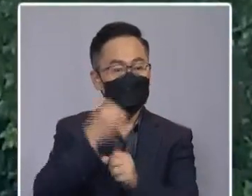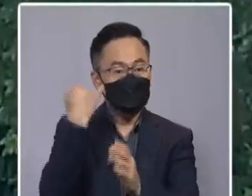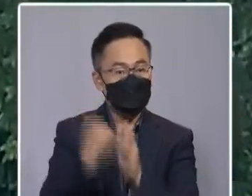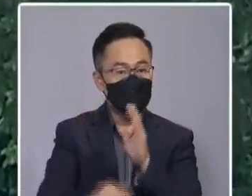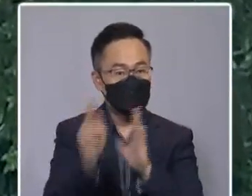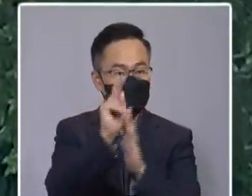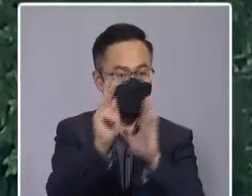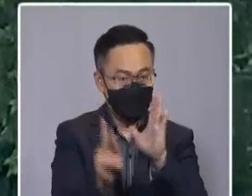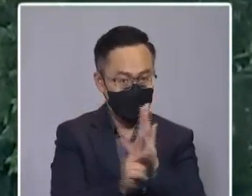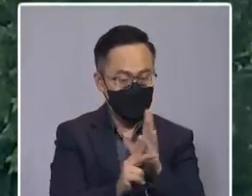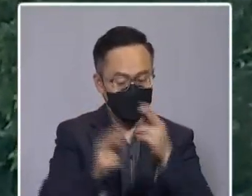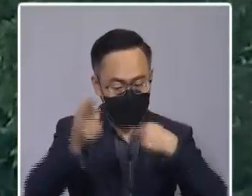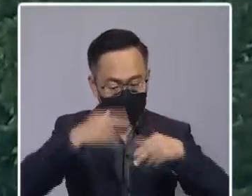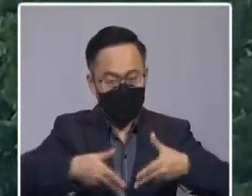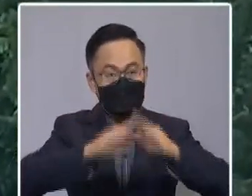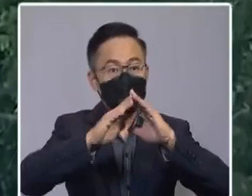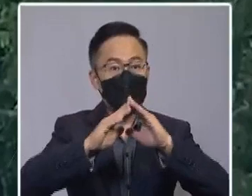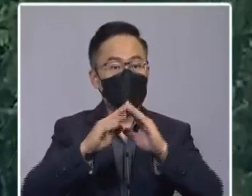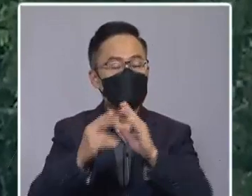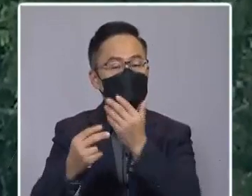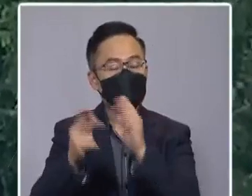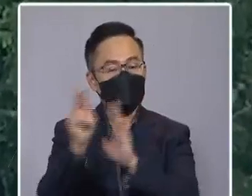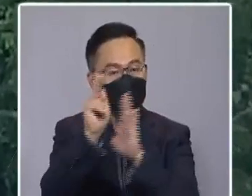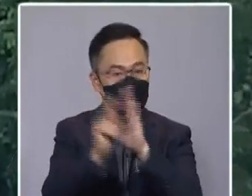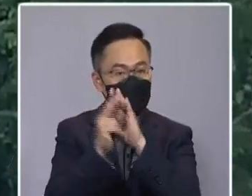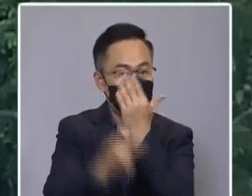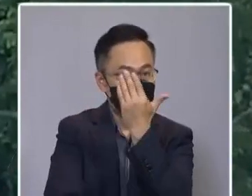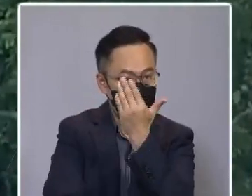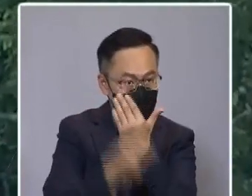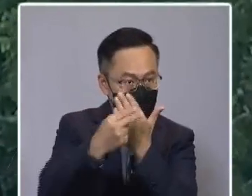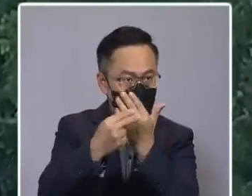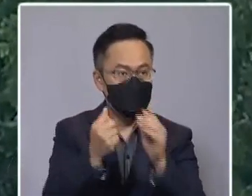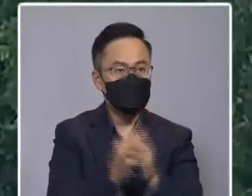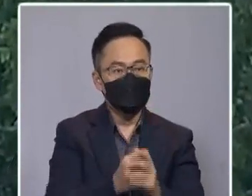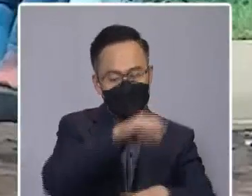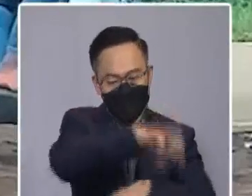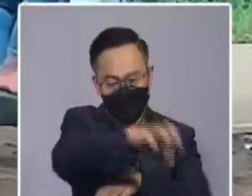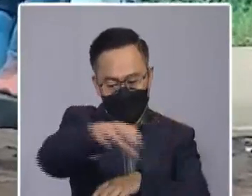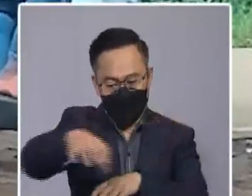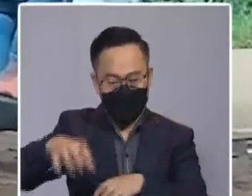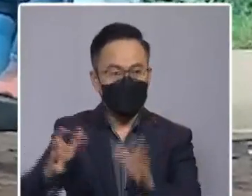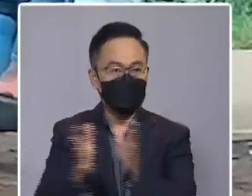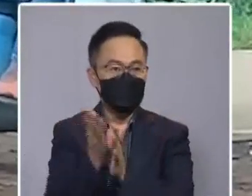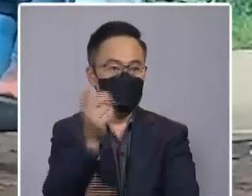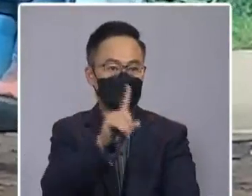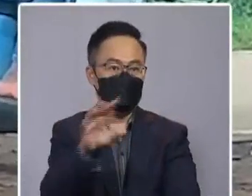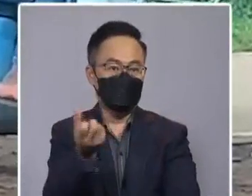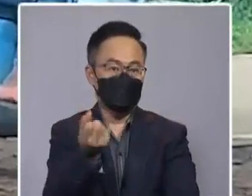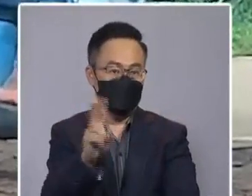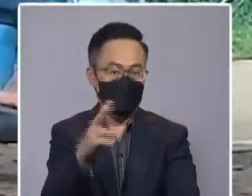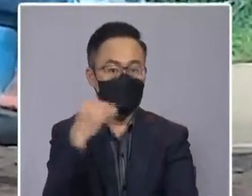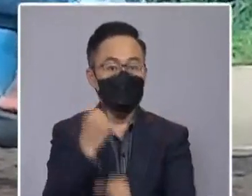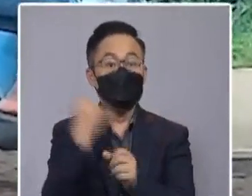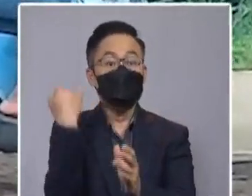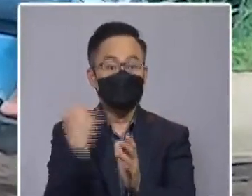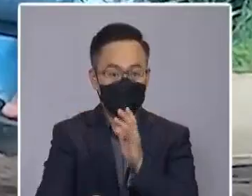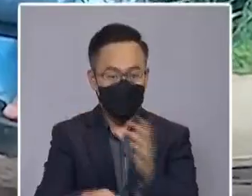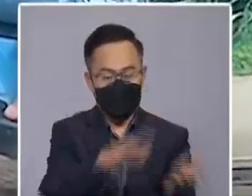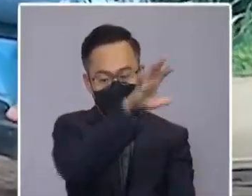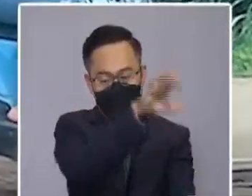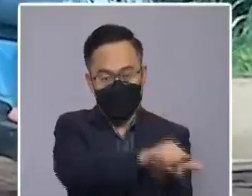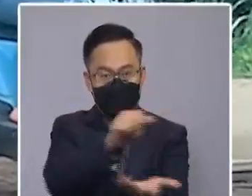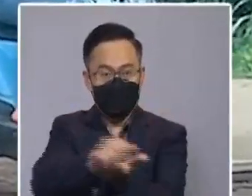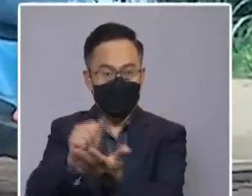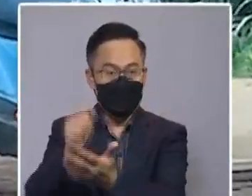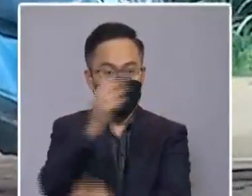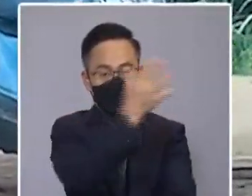ควบคุมอาคารและพรบกิจการโรงแรม112แห่งด้วยกันในจำนวนนี้พบว่ามีความผิดบุกรุกป่าตาม